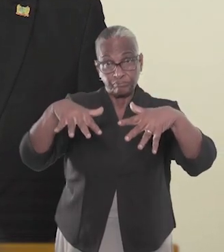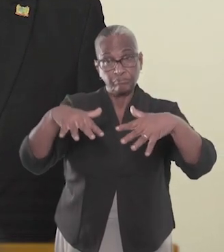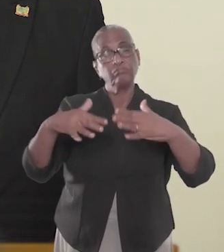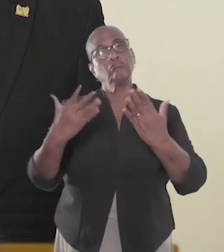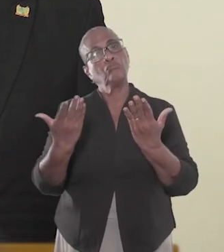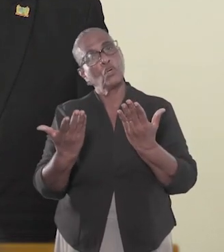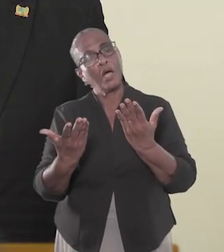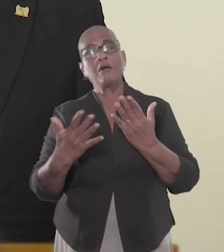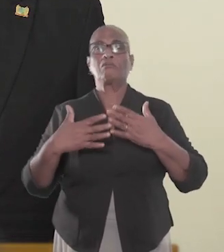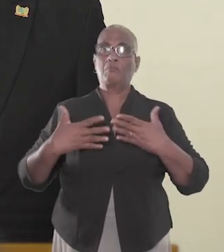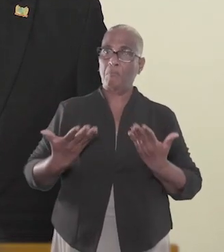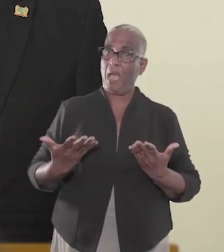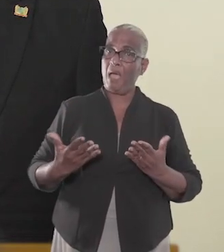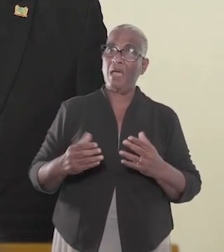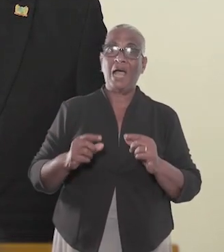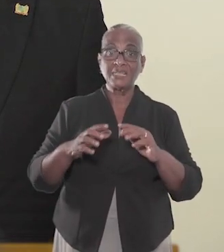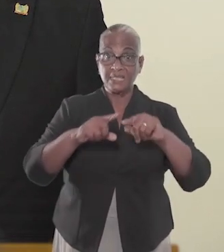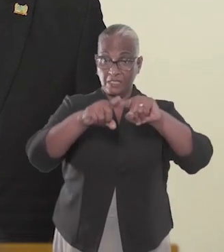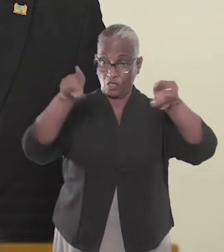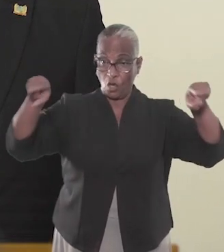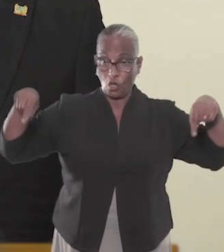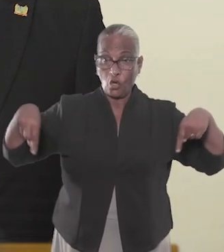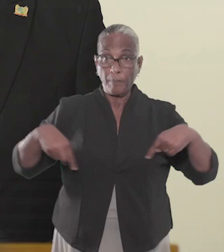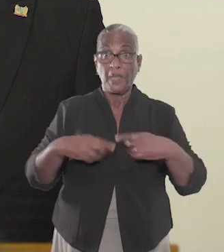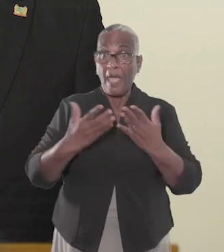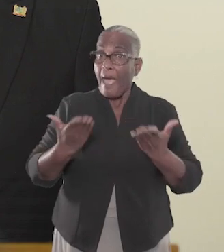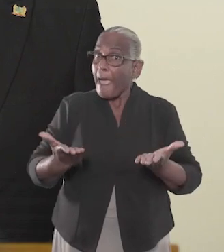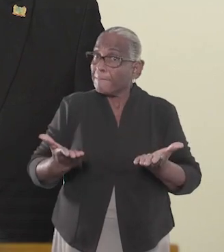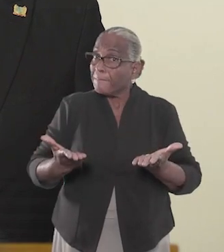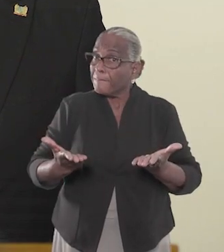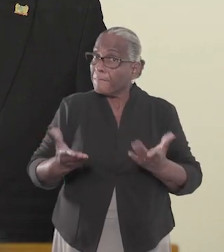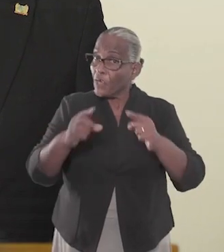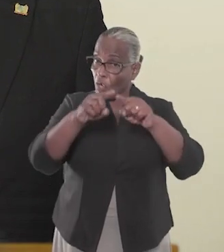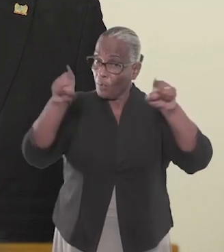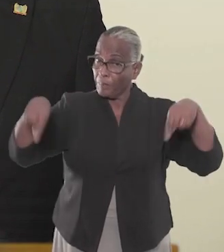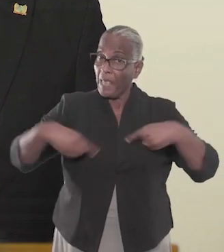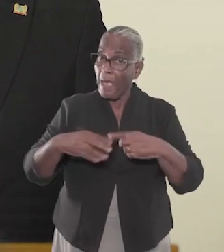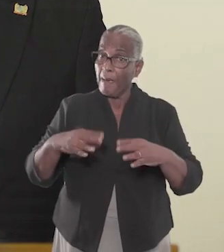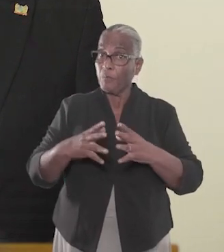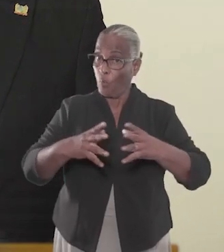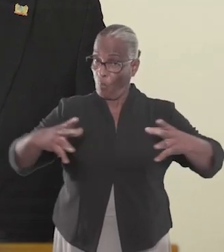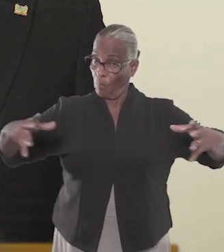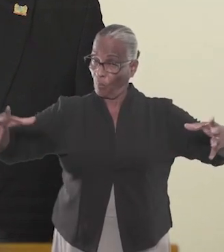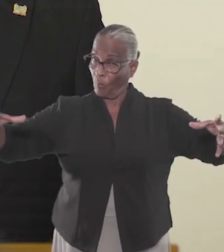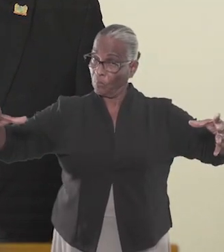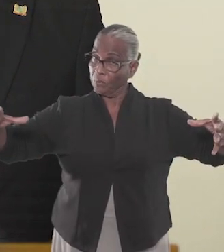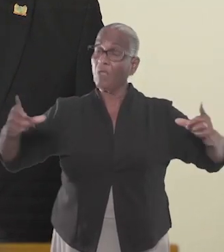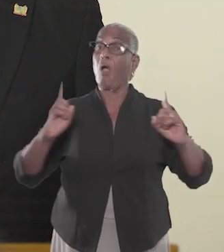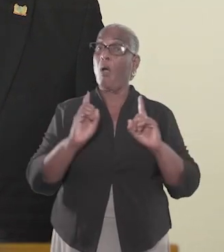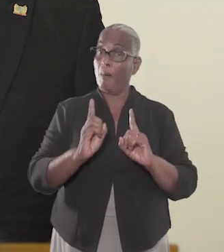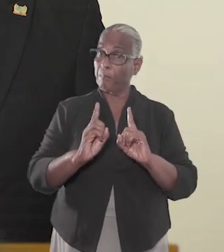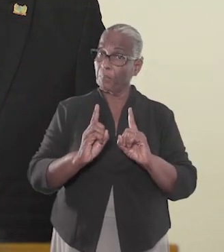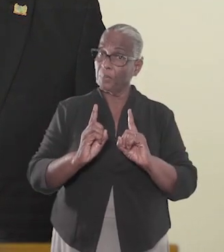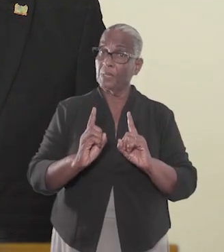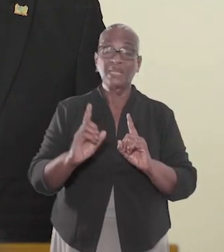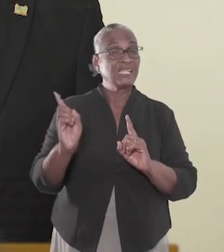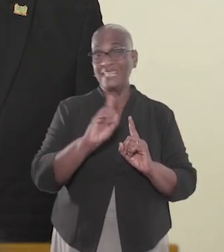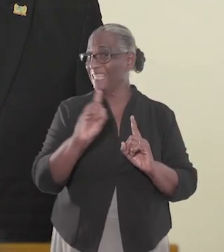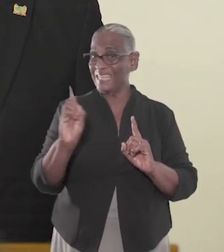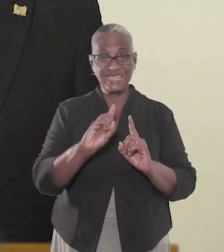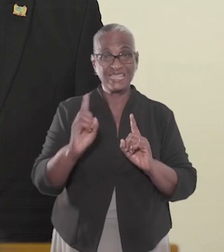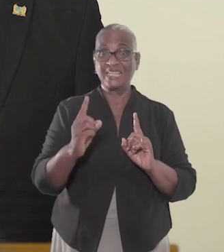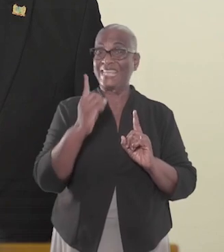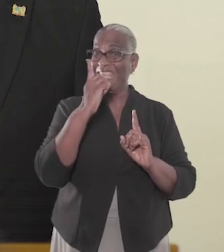toegestaan aanwezige personen wordt bepaald door de beschikbare capaciteit van de desbetreffende ruimte. De maatstaf is